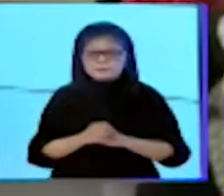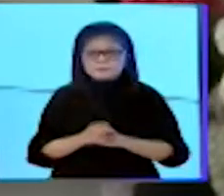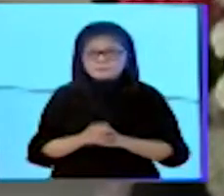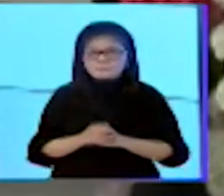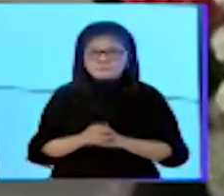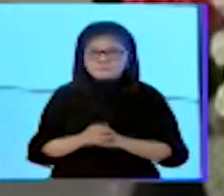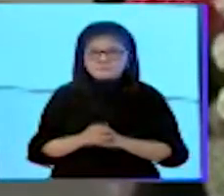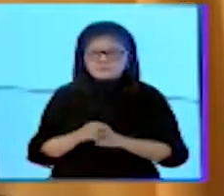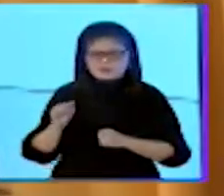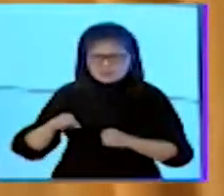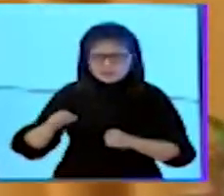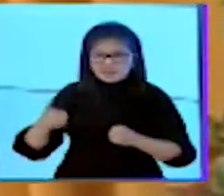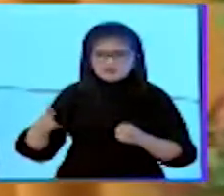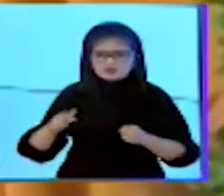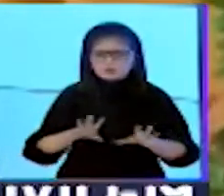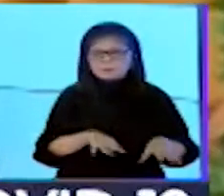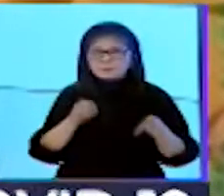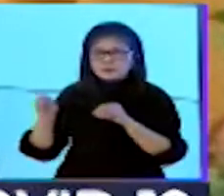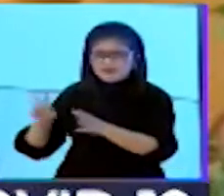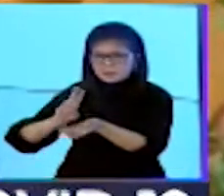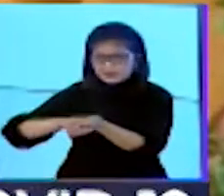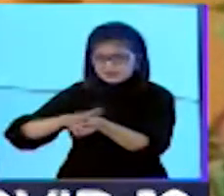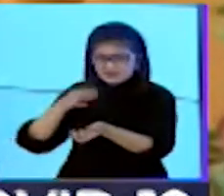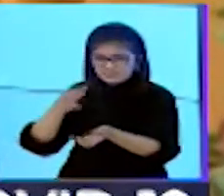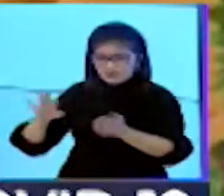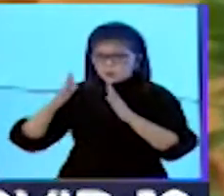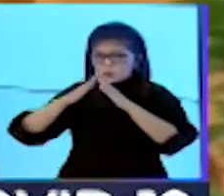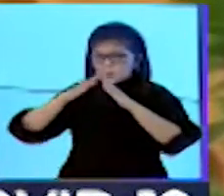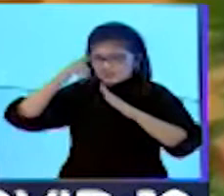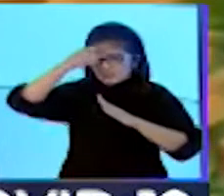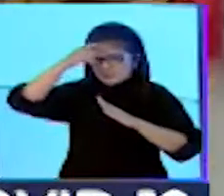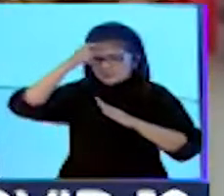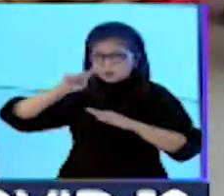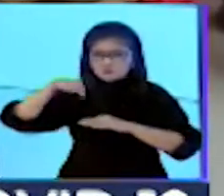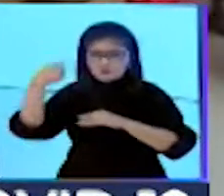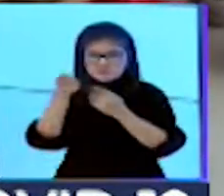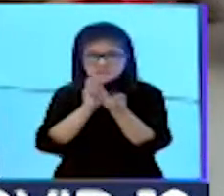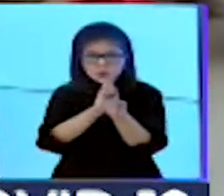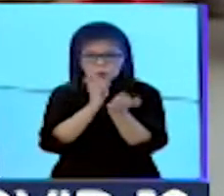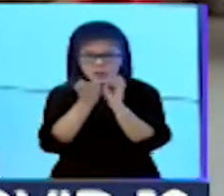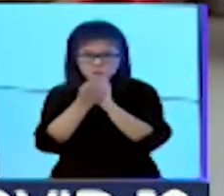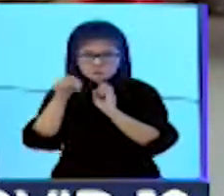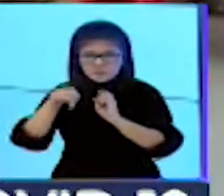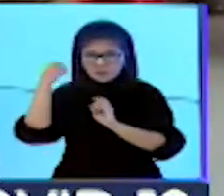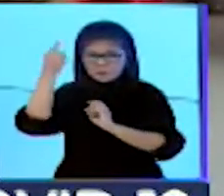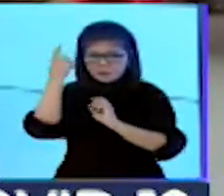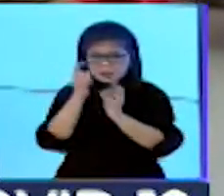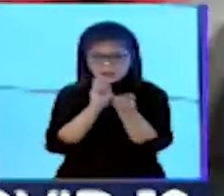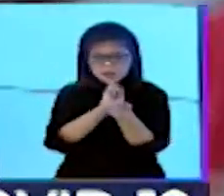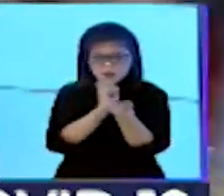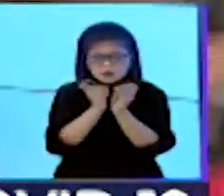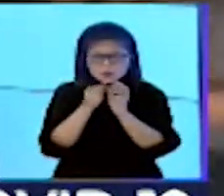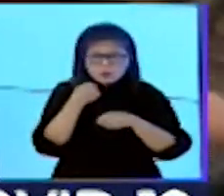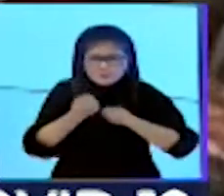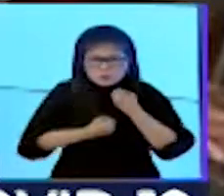Selain merujuk pasien baru COVID-19 ke sejumlah rumah sakit di luar Sidoarjo, Pemkab Sidoarjo tengah berupaya untuk membuat ruang isolasi dan